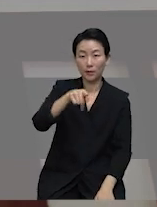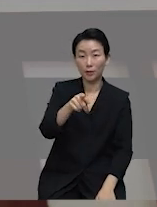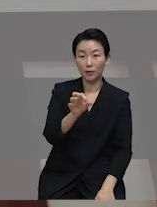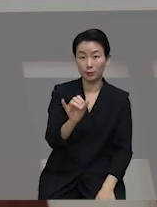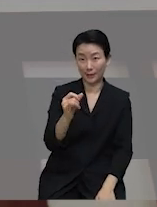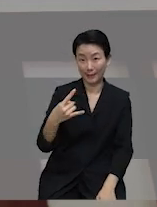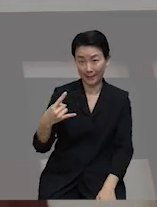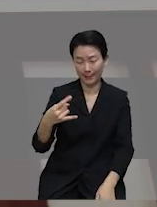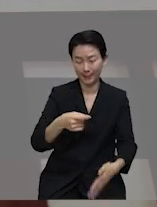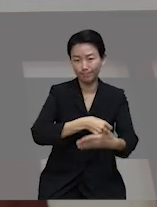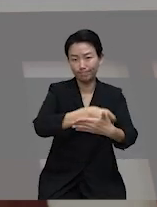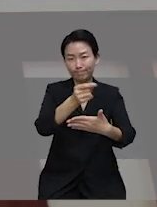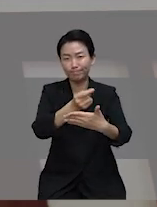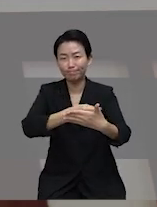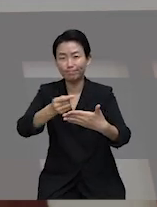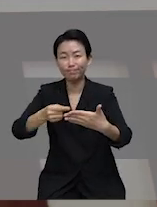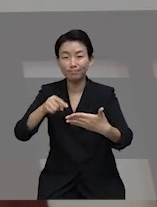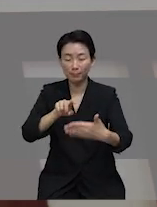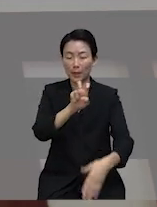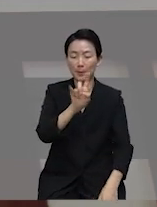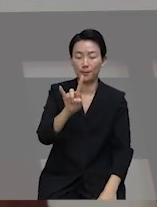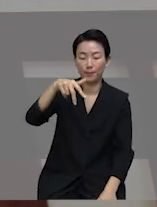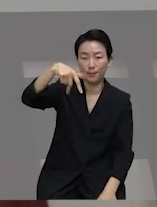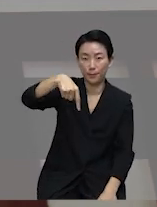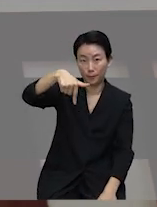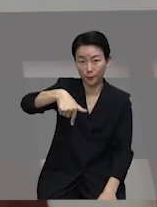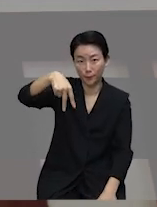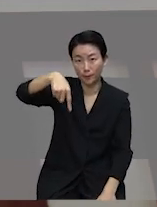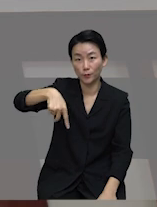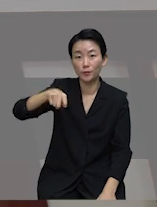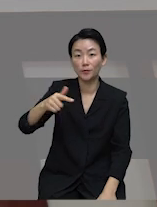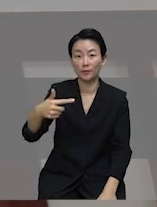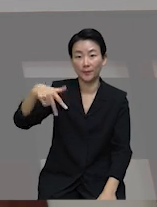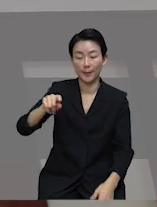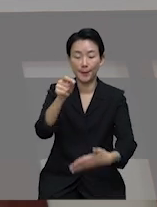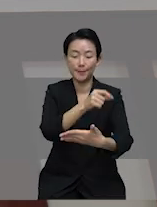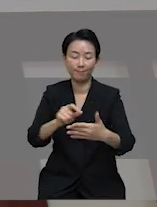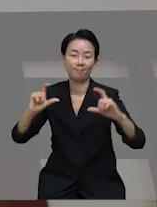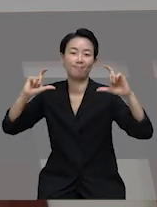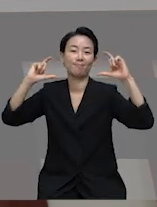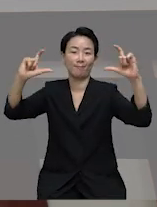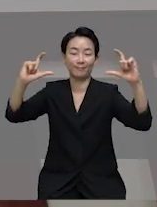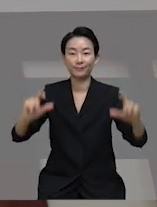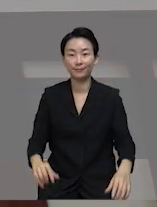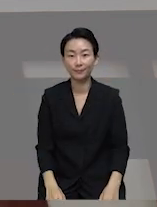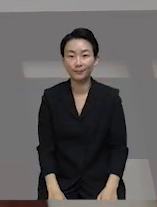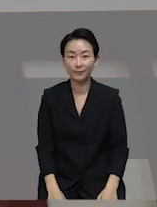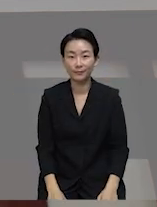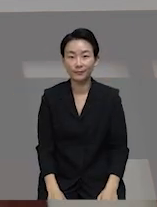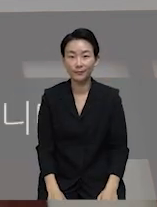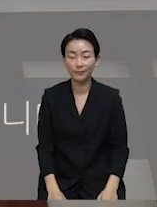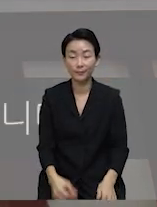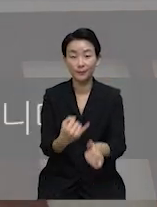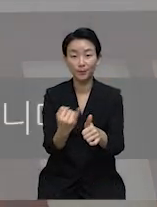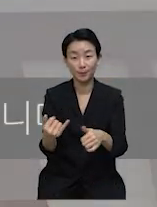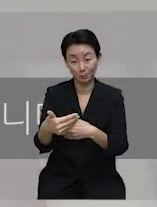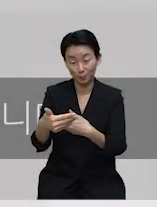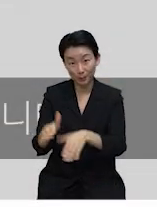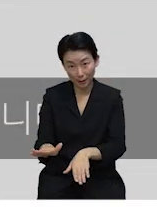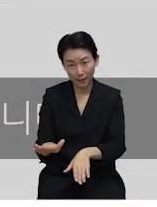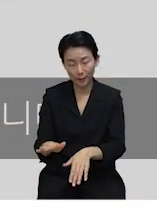위에는 추사 김정희의 글씨로 매죽 수선제라는 편액이 걸려 있습니다.